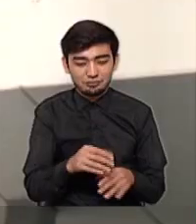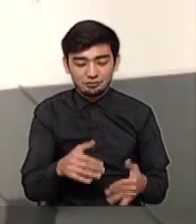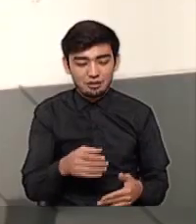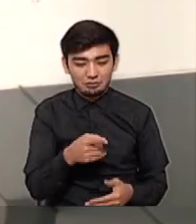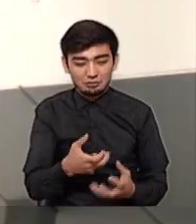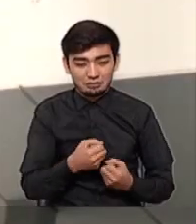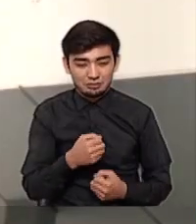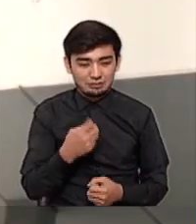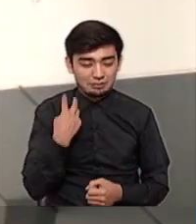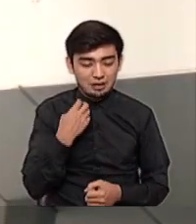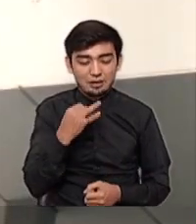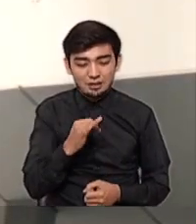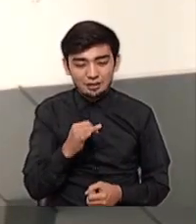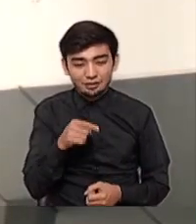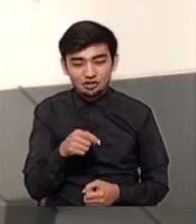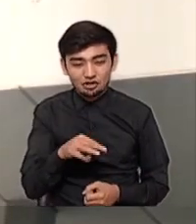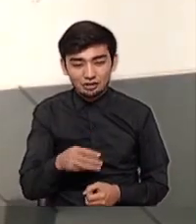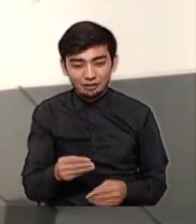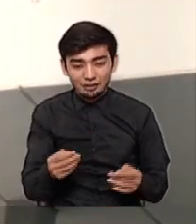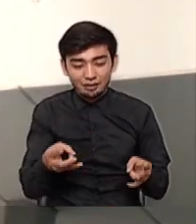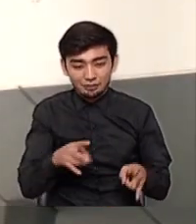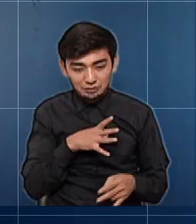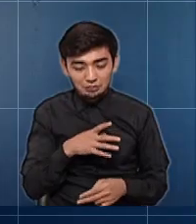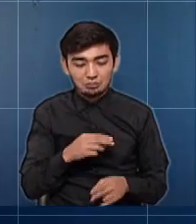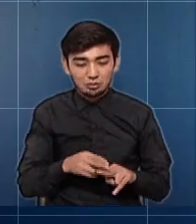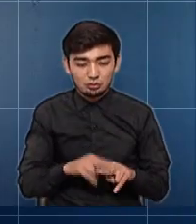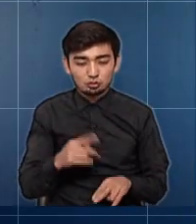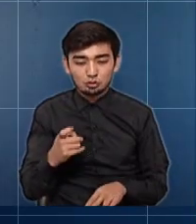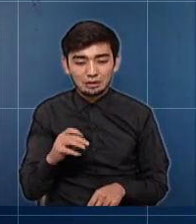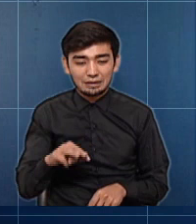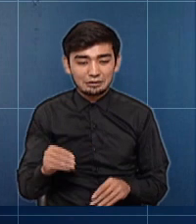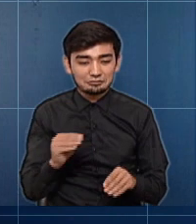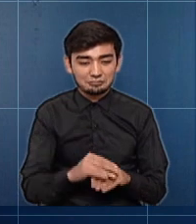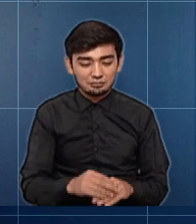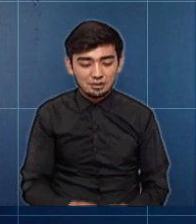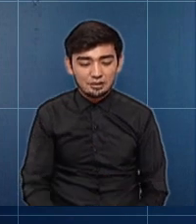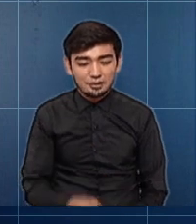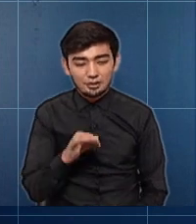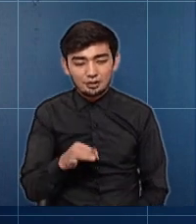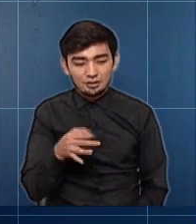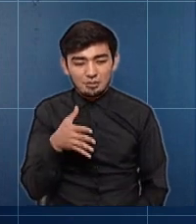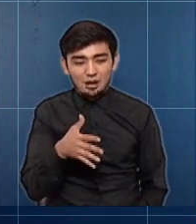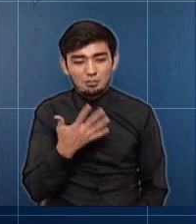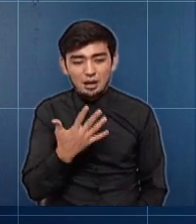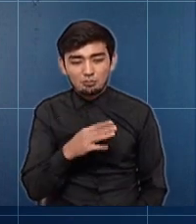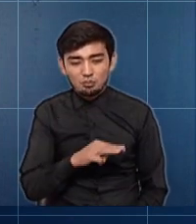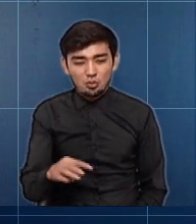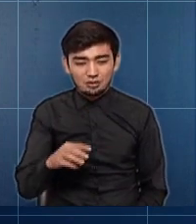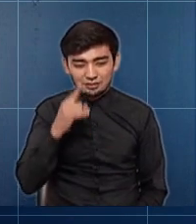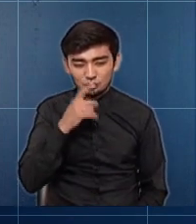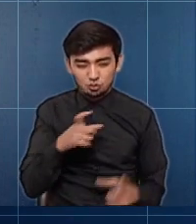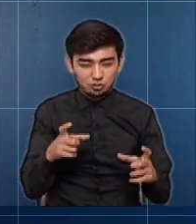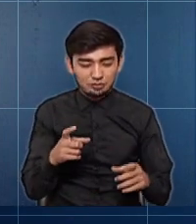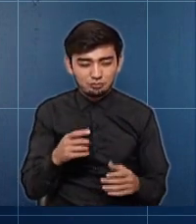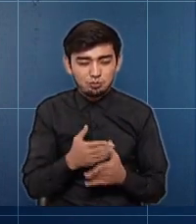на вкладе оставалось тысячи тенге то и компенсация будет 100 тенге на компенсации претендовали около пяти миллионов казахстанцев